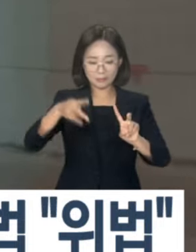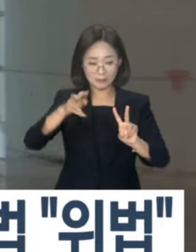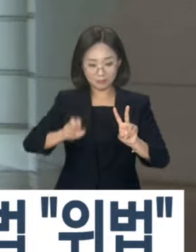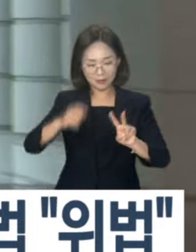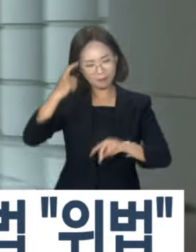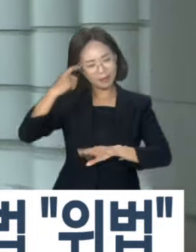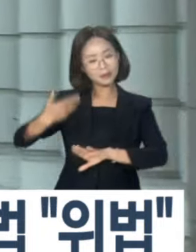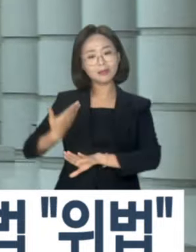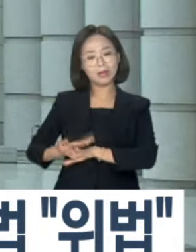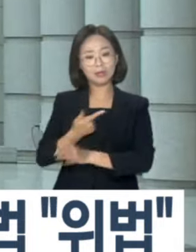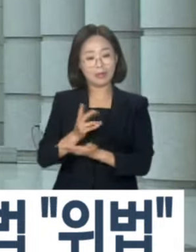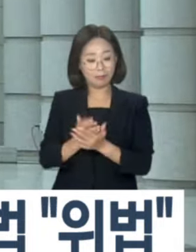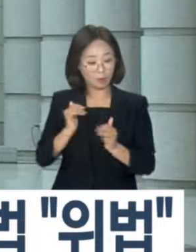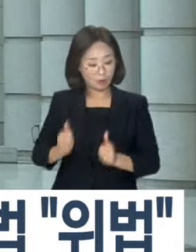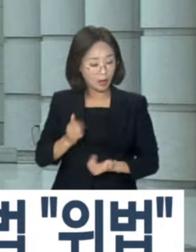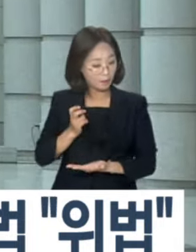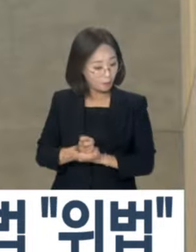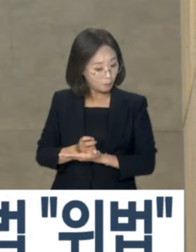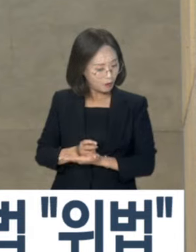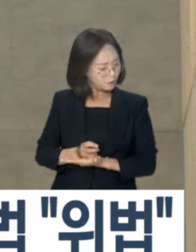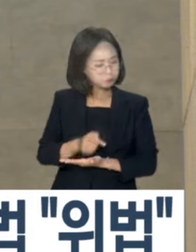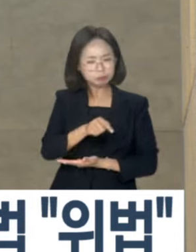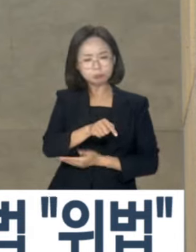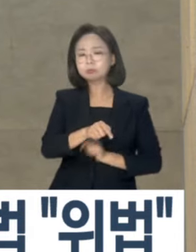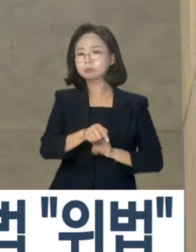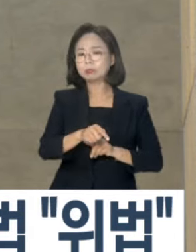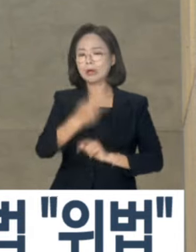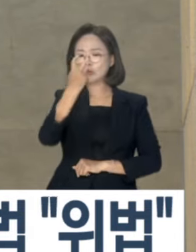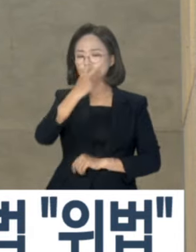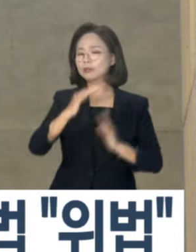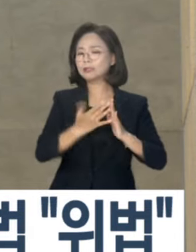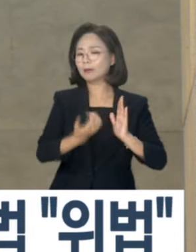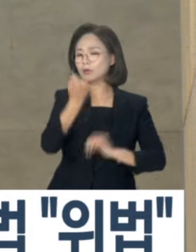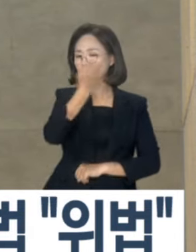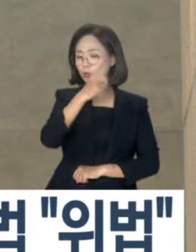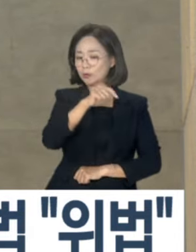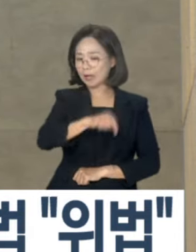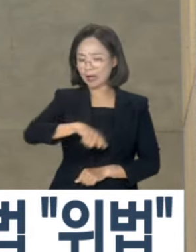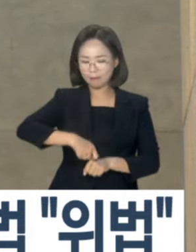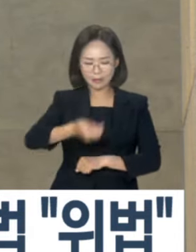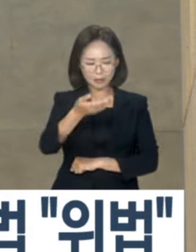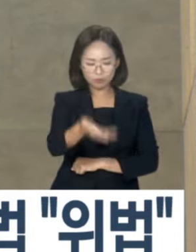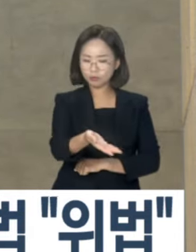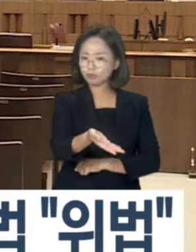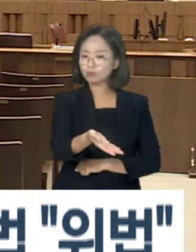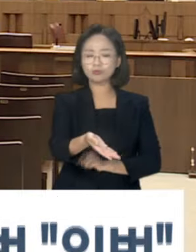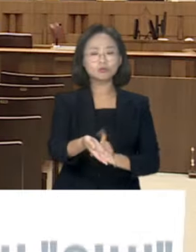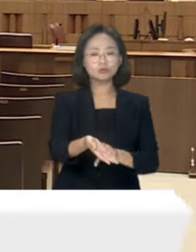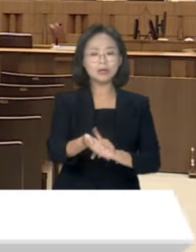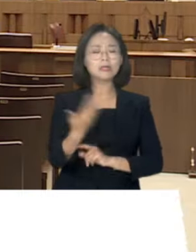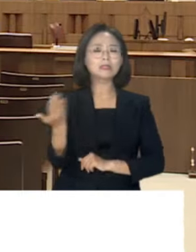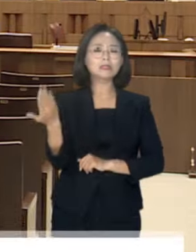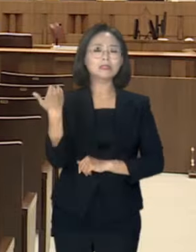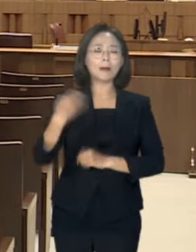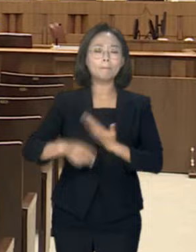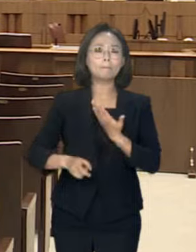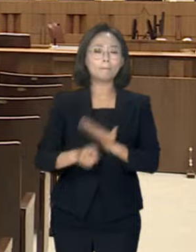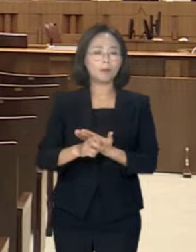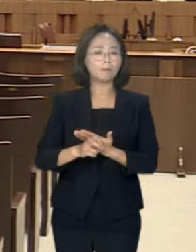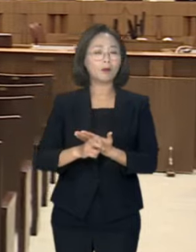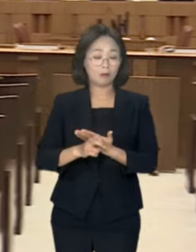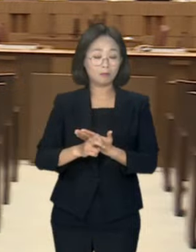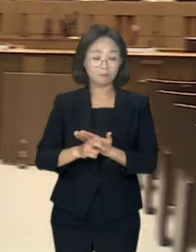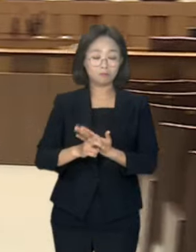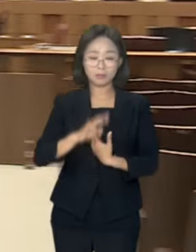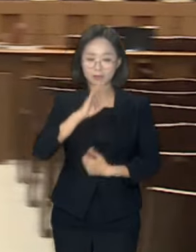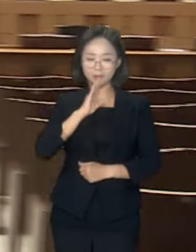엇갈렸고 대법원은 법령상 근거없이 이루어진 주택 보유 조사를 징계사유로 삼은 건 지방 공무원 법령 규정에